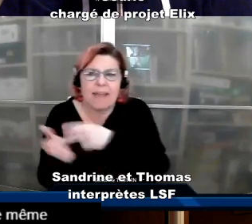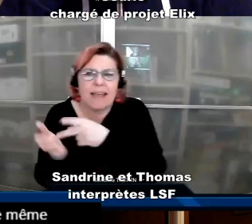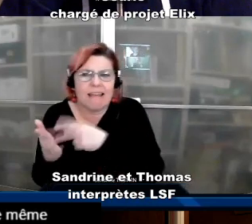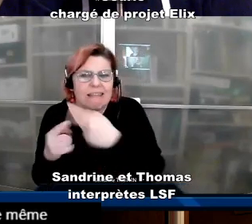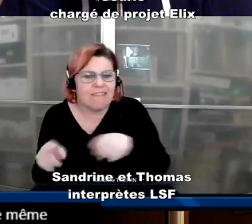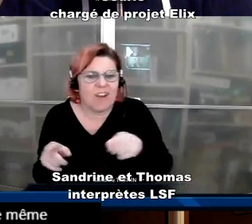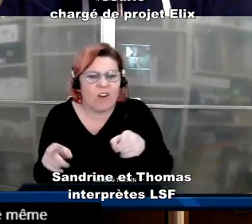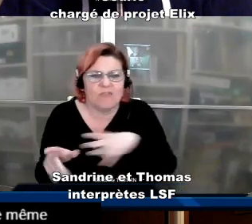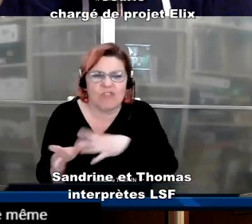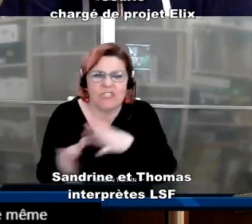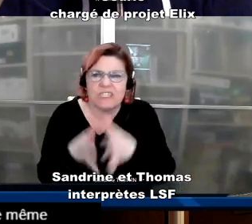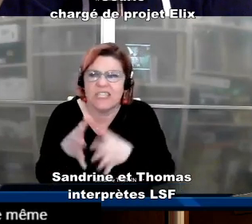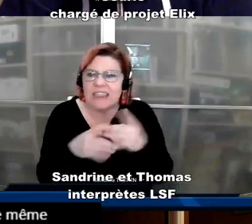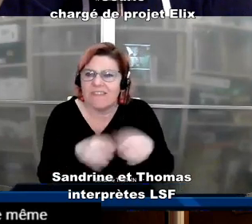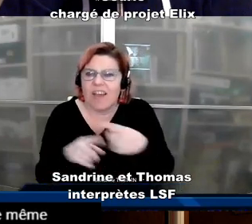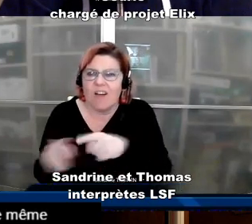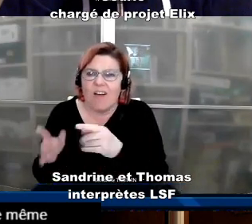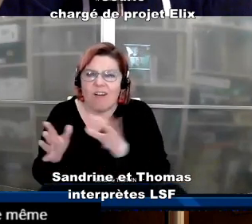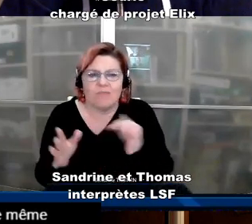Il y avait des différences avec...